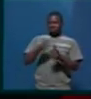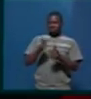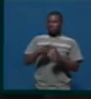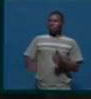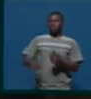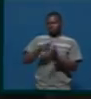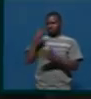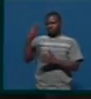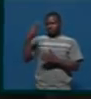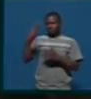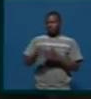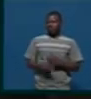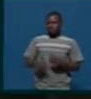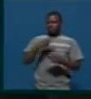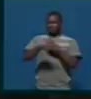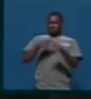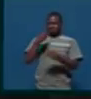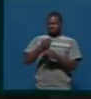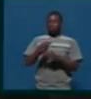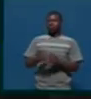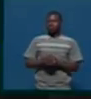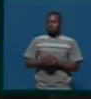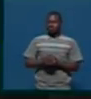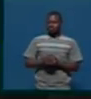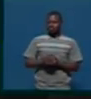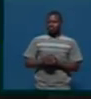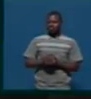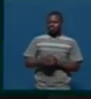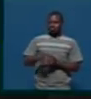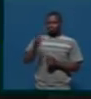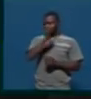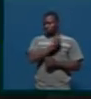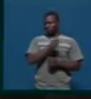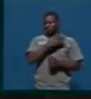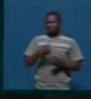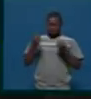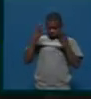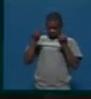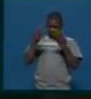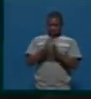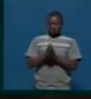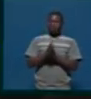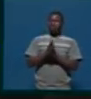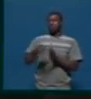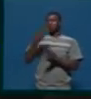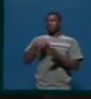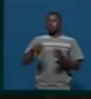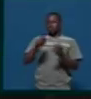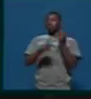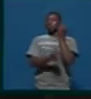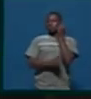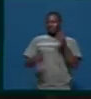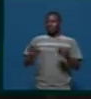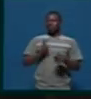Allemagne. L'Allemagne et puis un certain nombre de pays ont la spécificité que, en tant que Burkinabé, on n'a pas